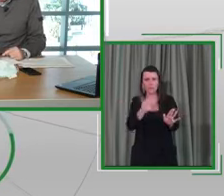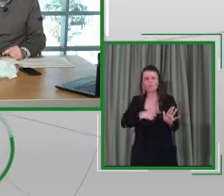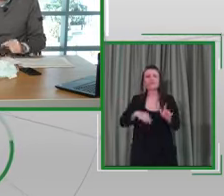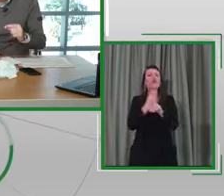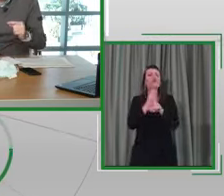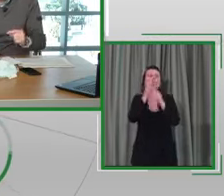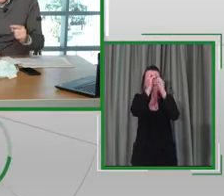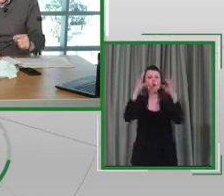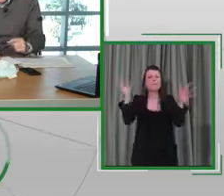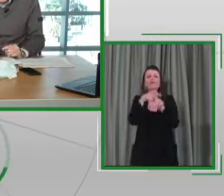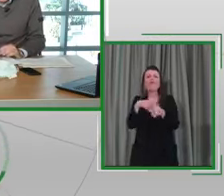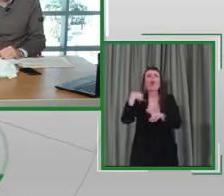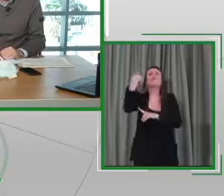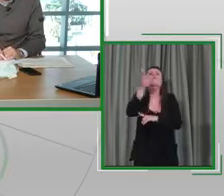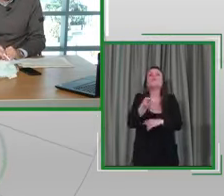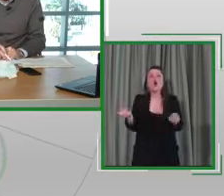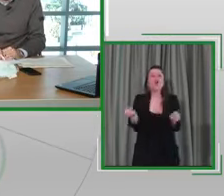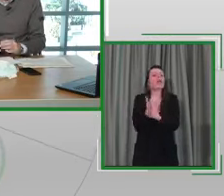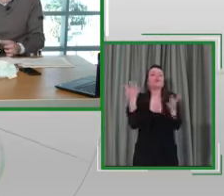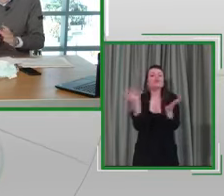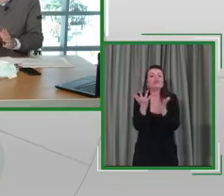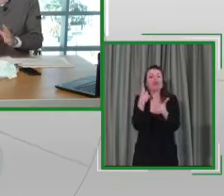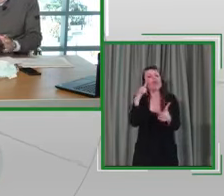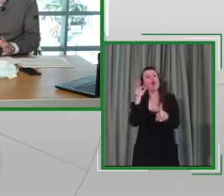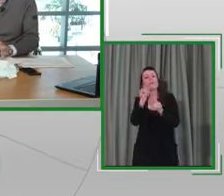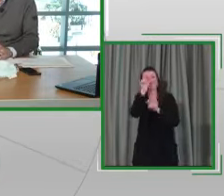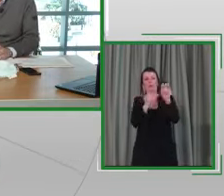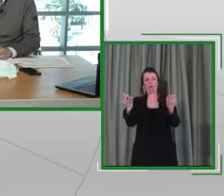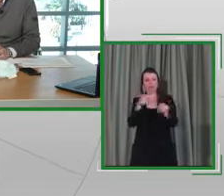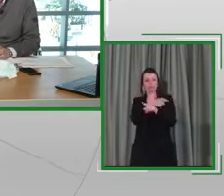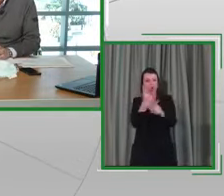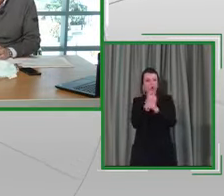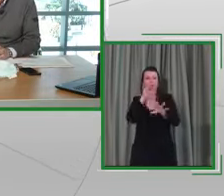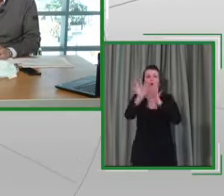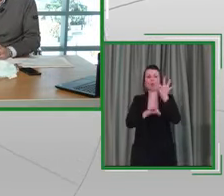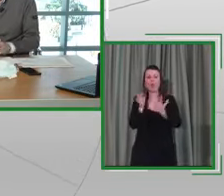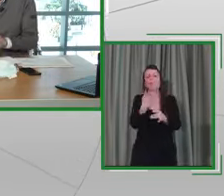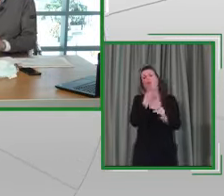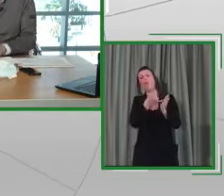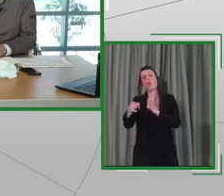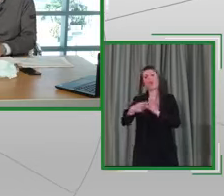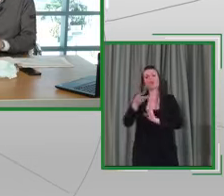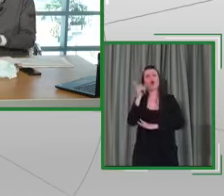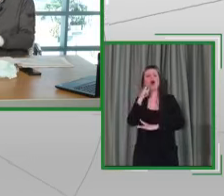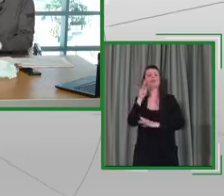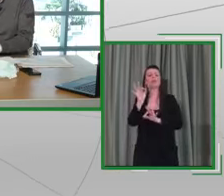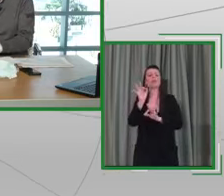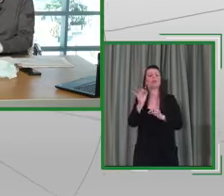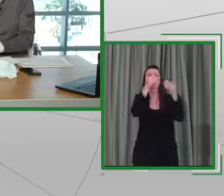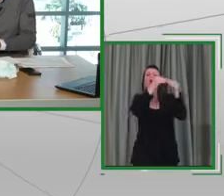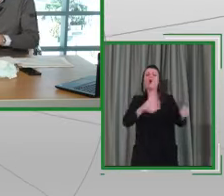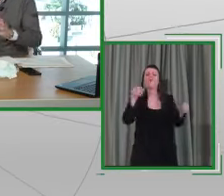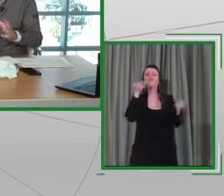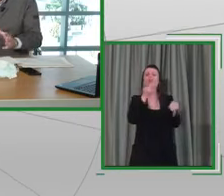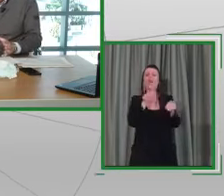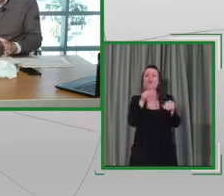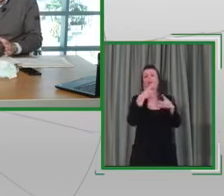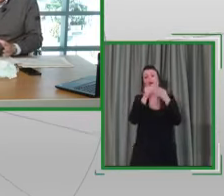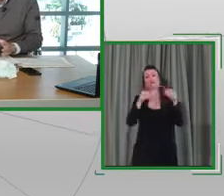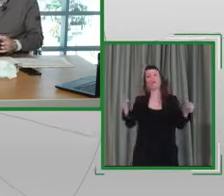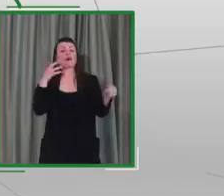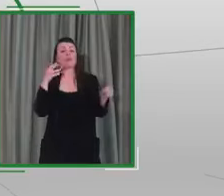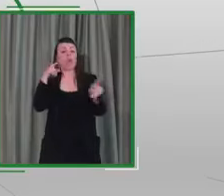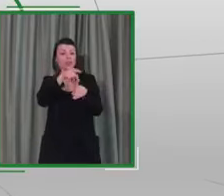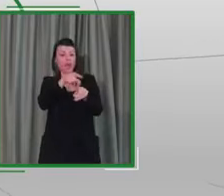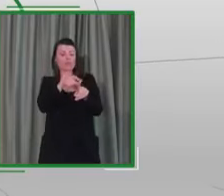arriverà dopo per continuare a curare le persone sono stato infine all'ospedale da campo della fiera di bergamo una bellissima realtà